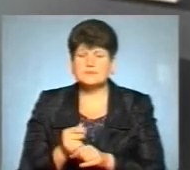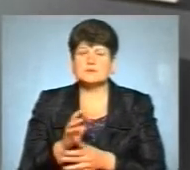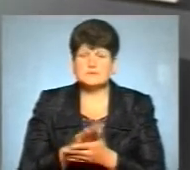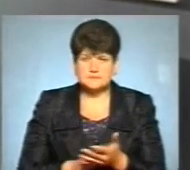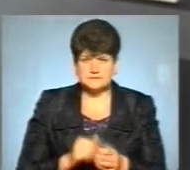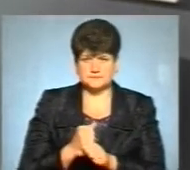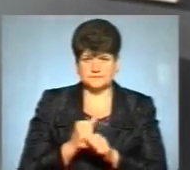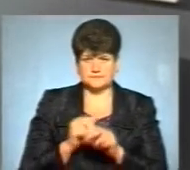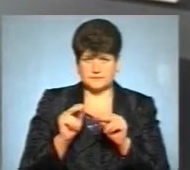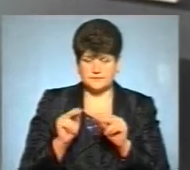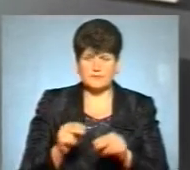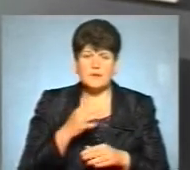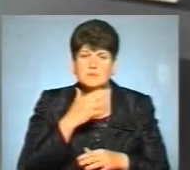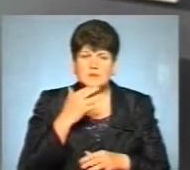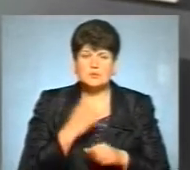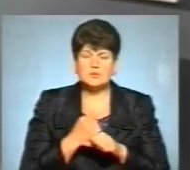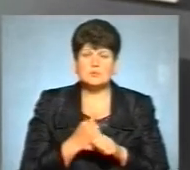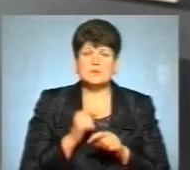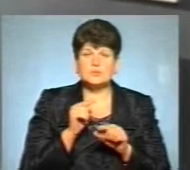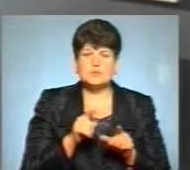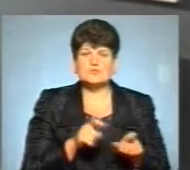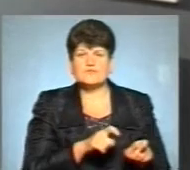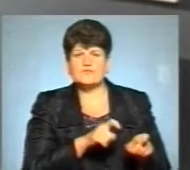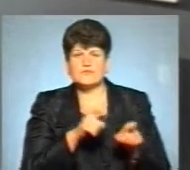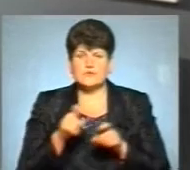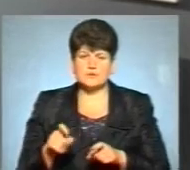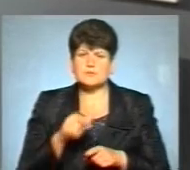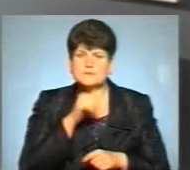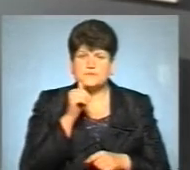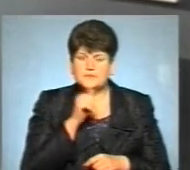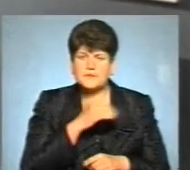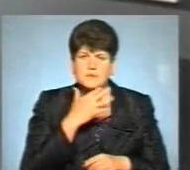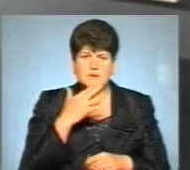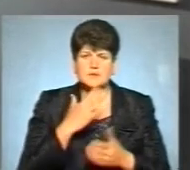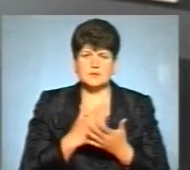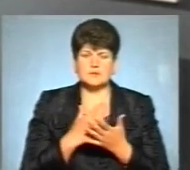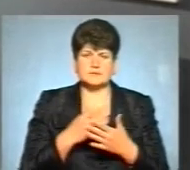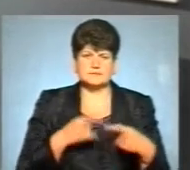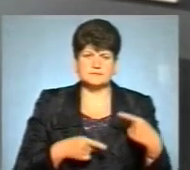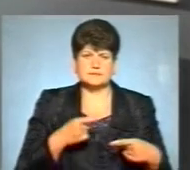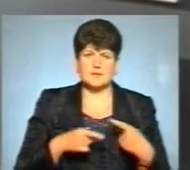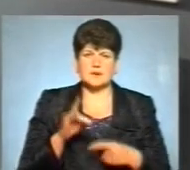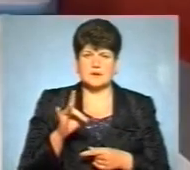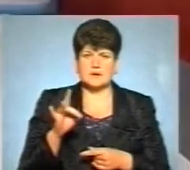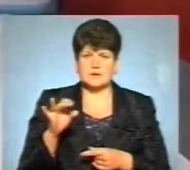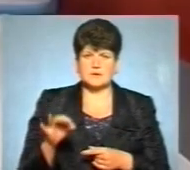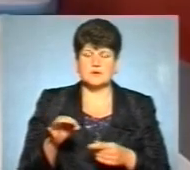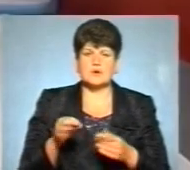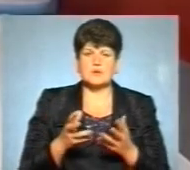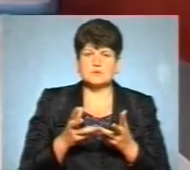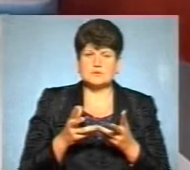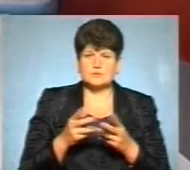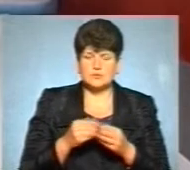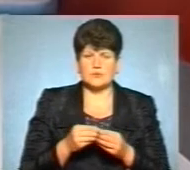зараз багато робиться для того, щоб вивести з тіні. Багато дуже дискусій є щодо запровадження РРО для фізичних